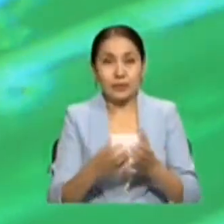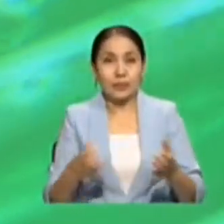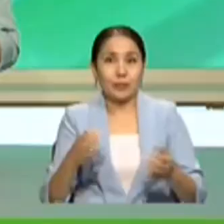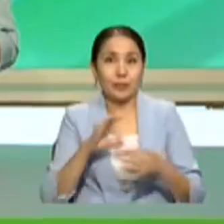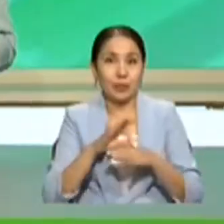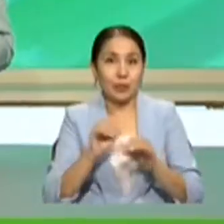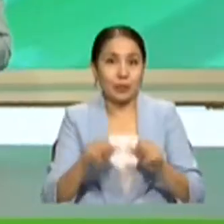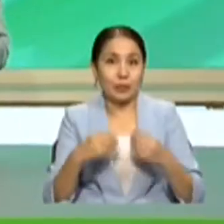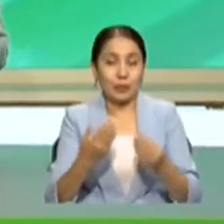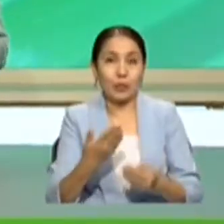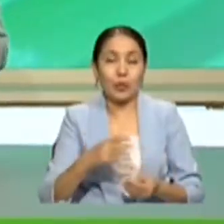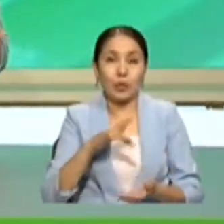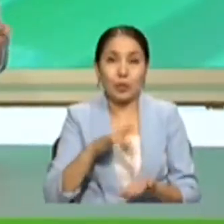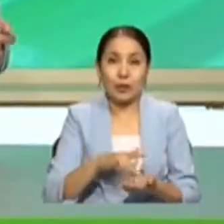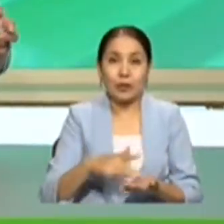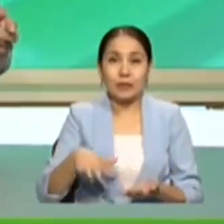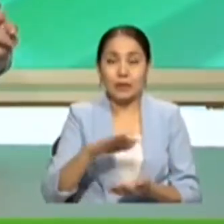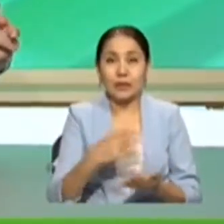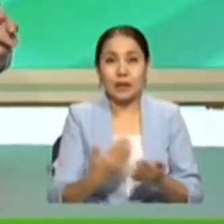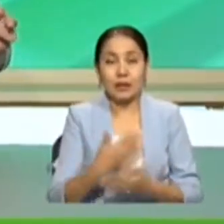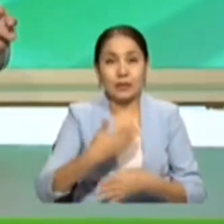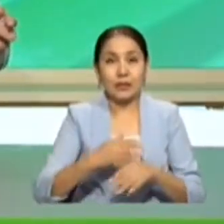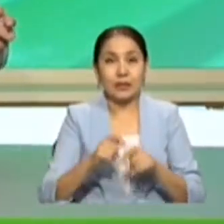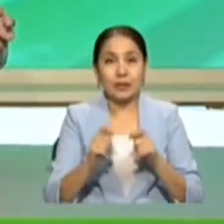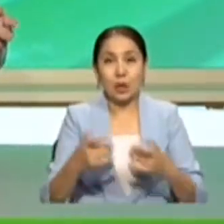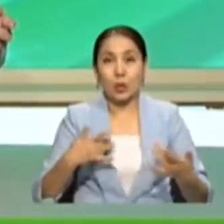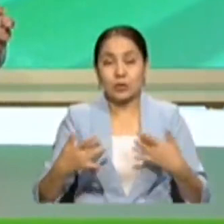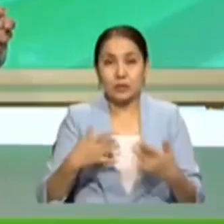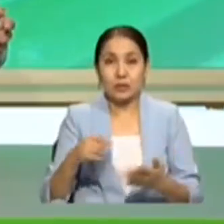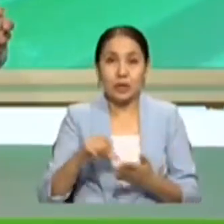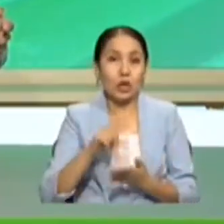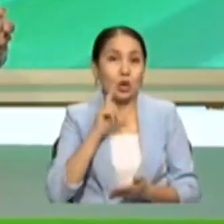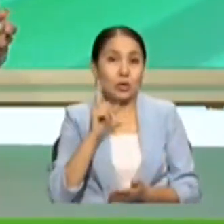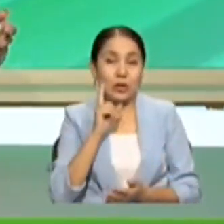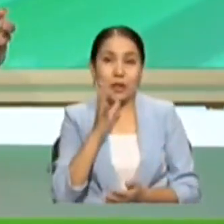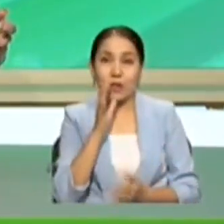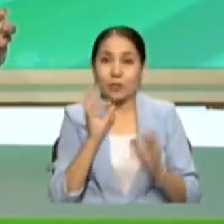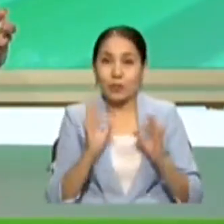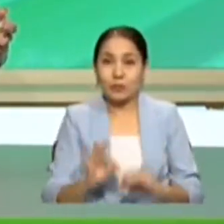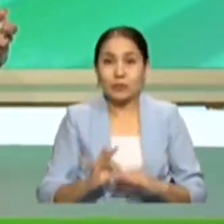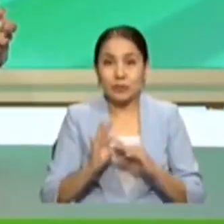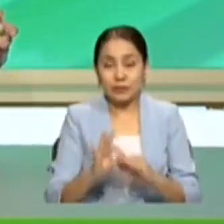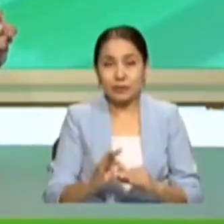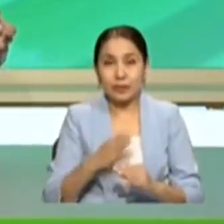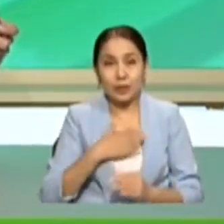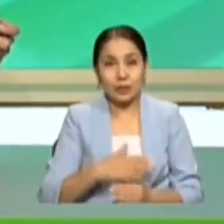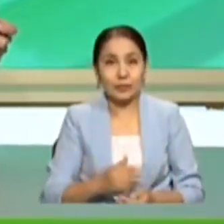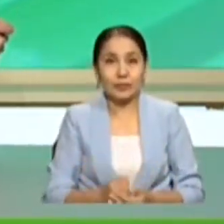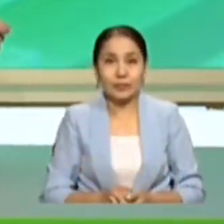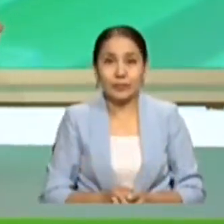imkon berdi. Tuman markazidagi amfiteatrda tashkil etilgan konsert dasturida yoshlarning vaqtlarini mazmunli va maroqli tashkil